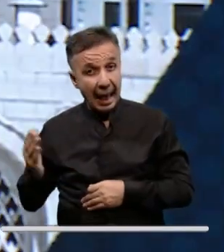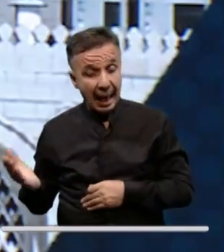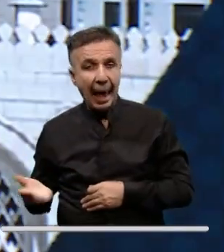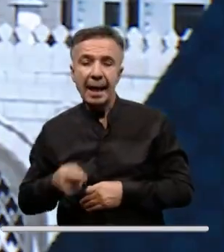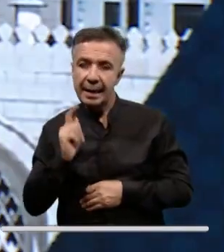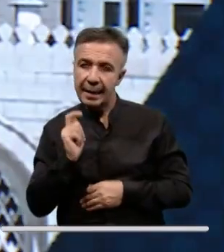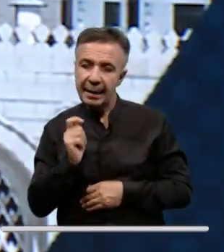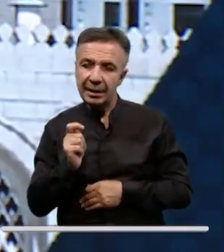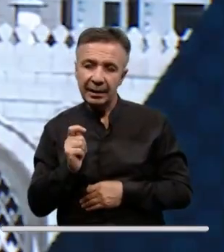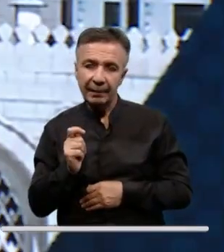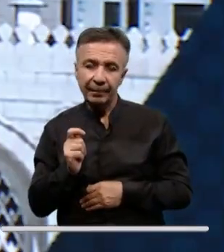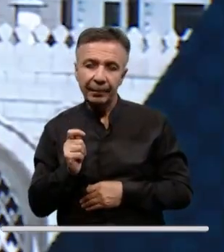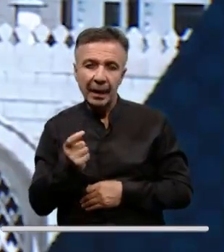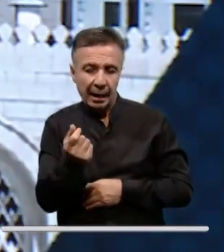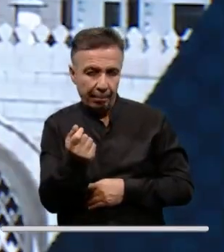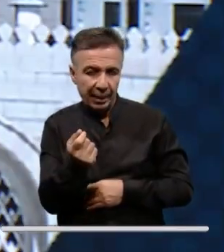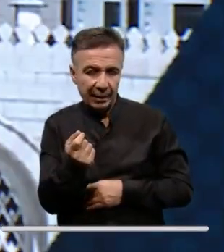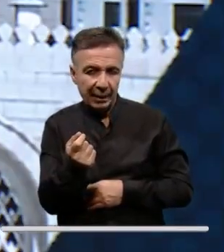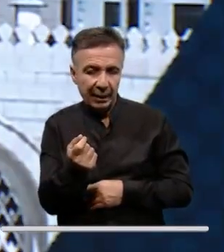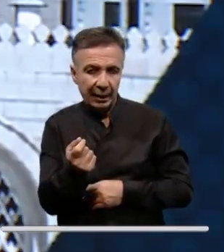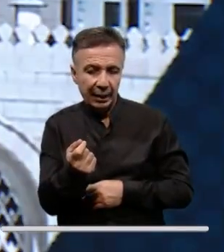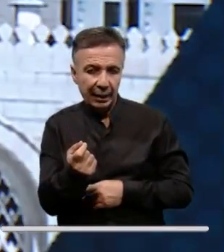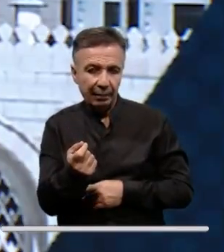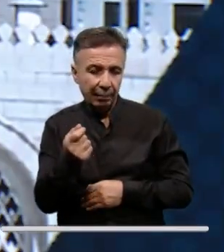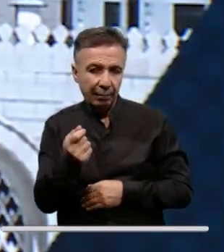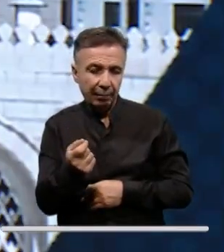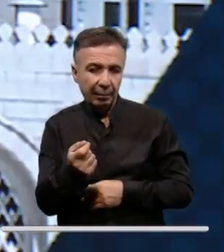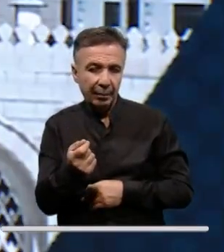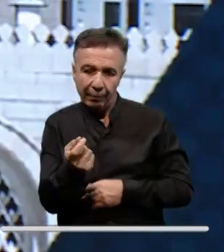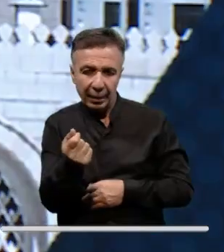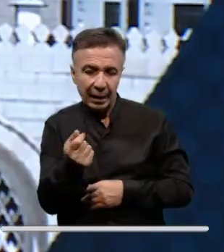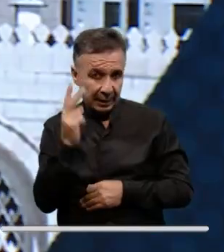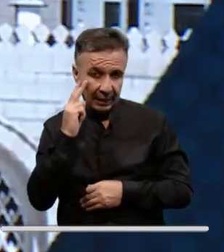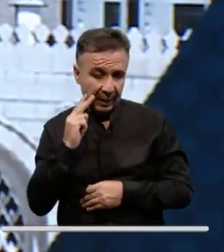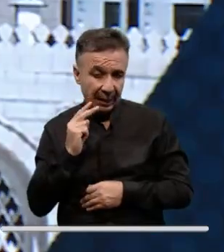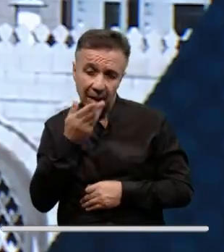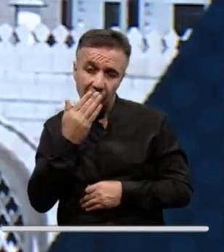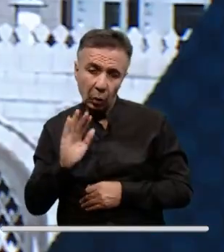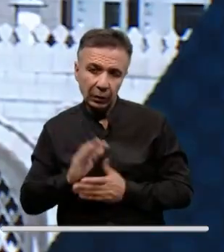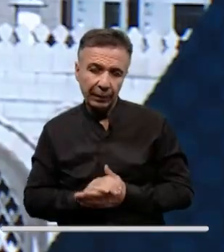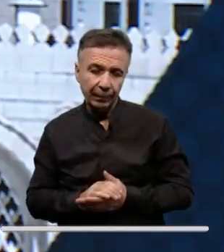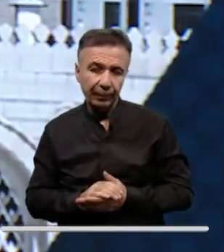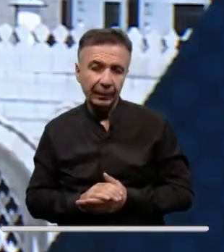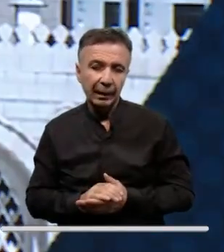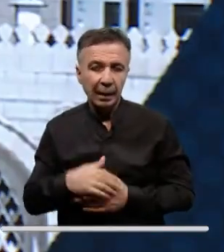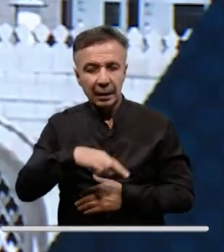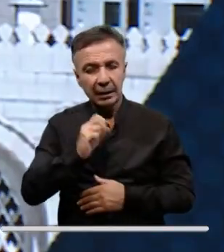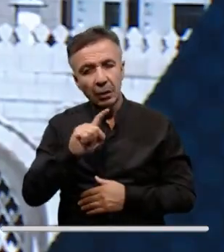gerçekten bir maddi zenginlikleri yoksa Eee Hani her zaman söylüyoruz ya